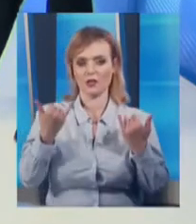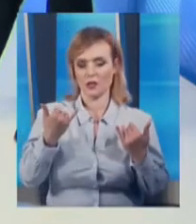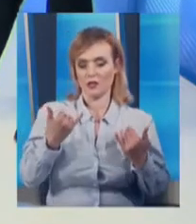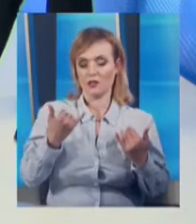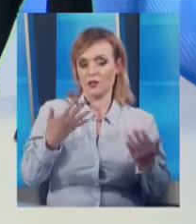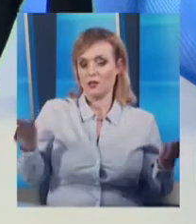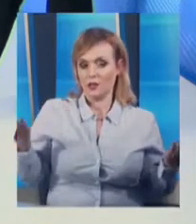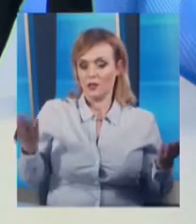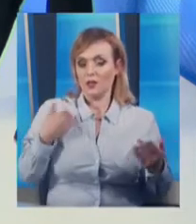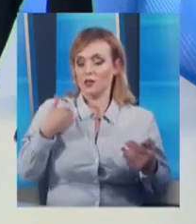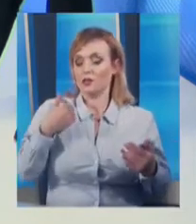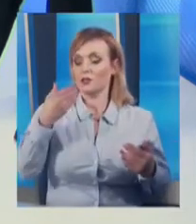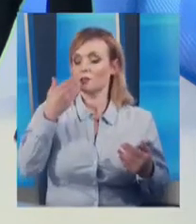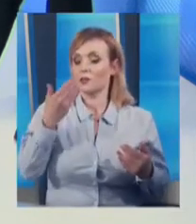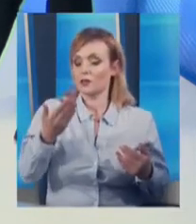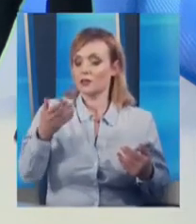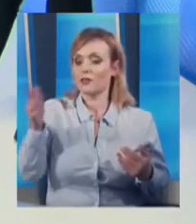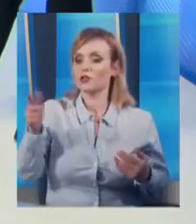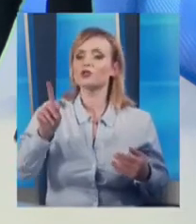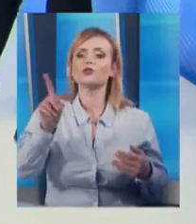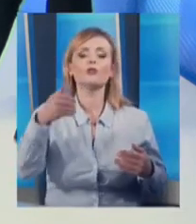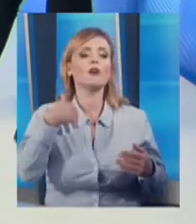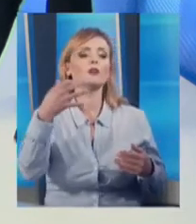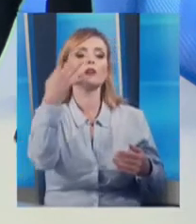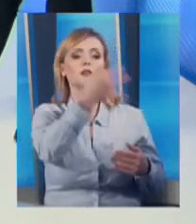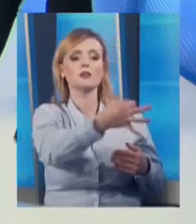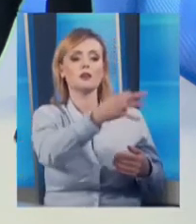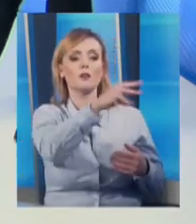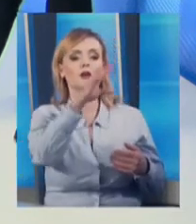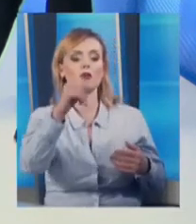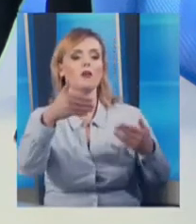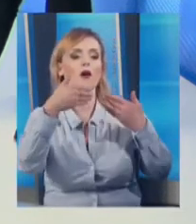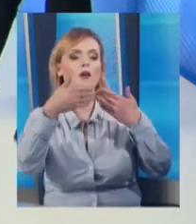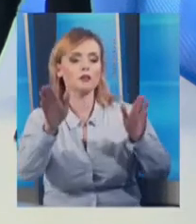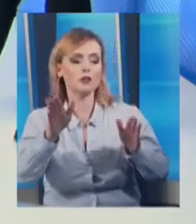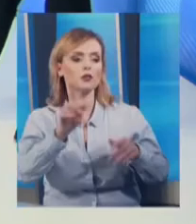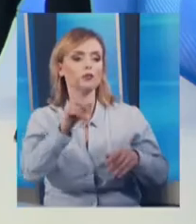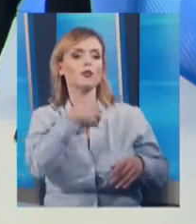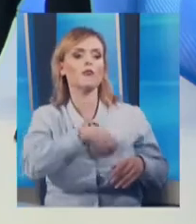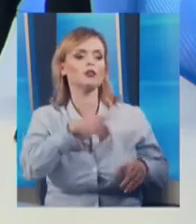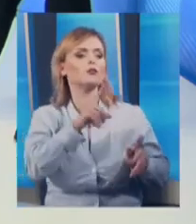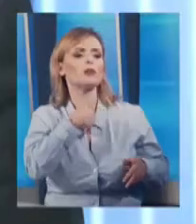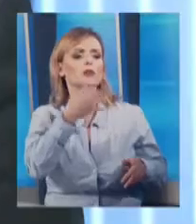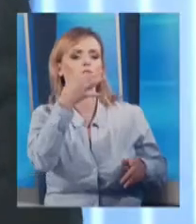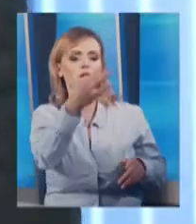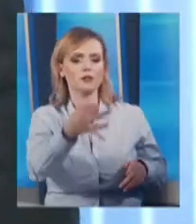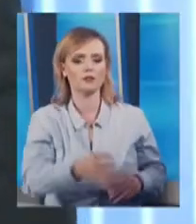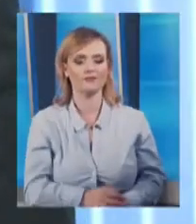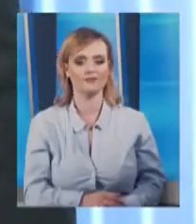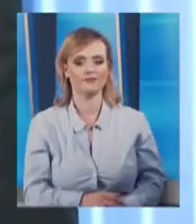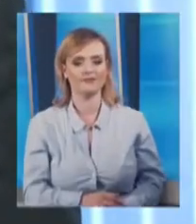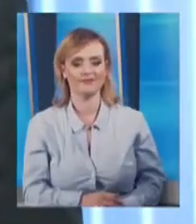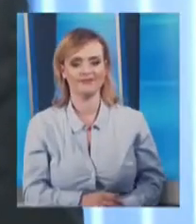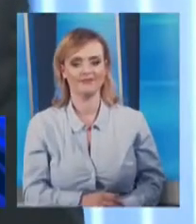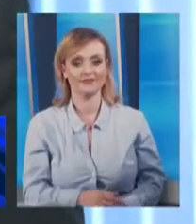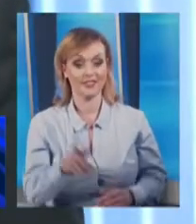nu pot să nu vă întreb ce anume vreți să-i spuneți doamnei Sandu public atât de important? Păi,